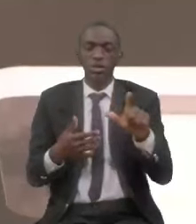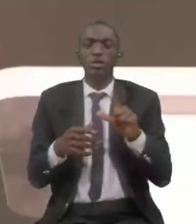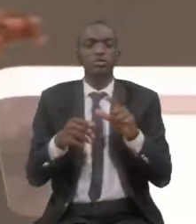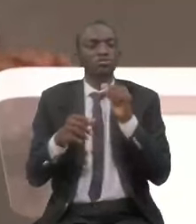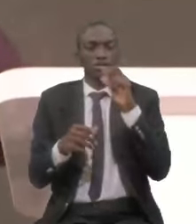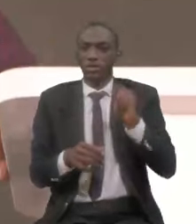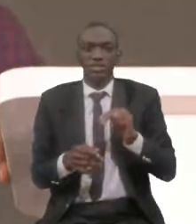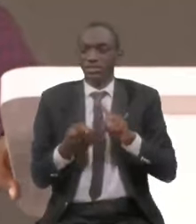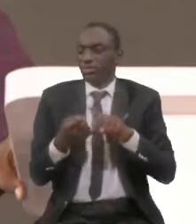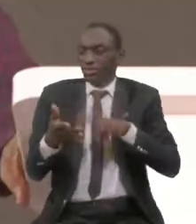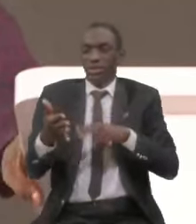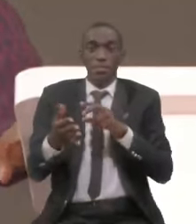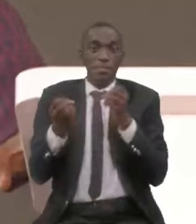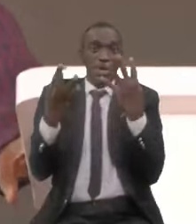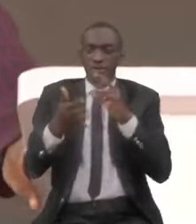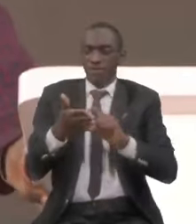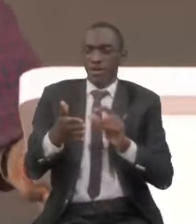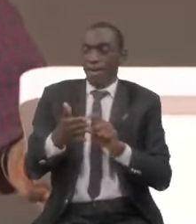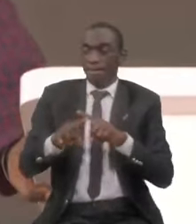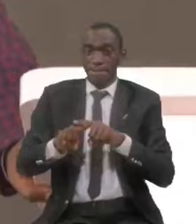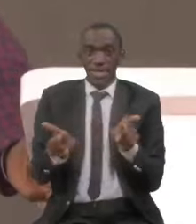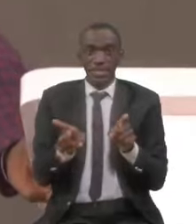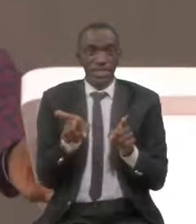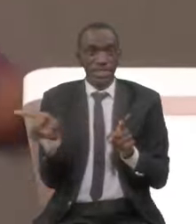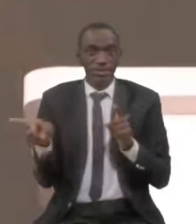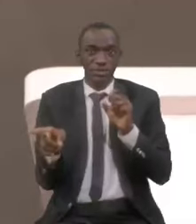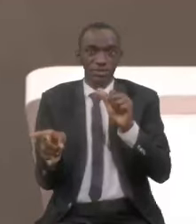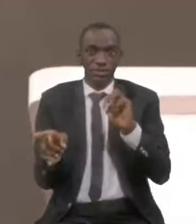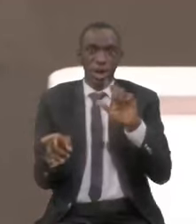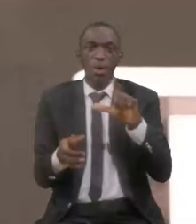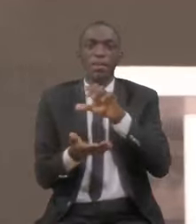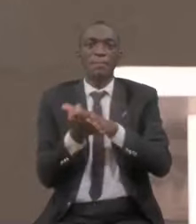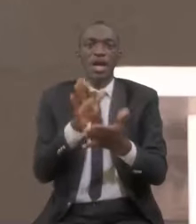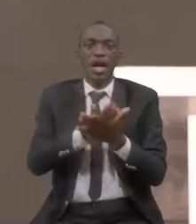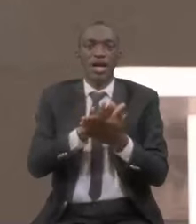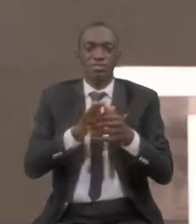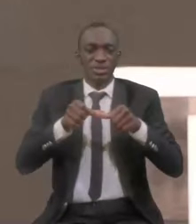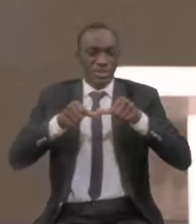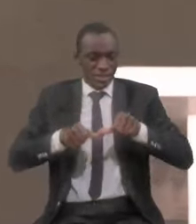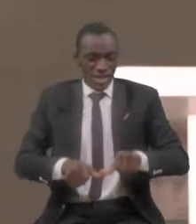ici, premièrement, Samuel était ferme comme étoile.